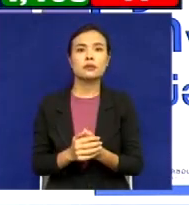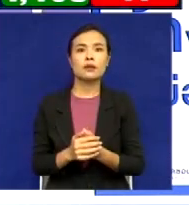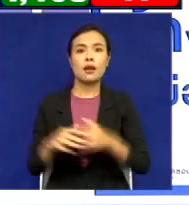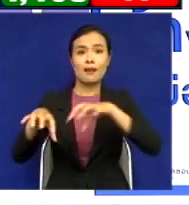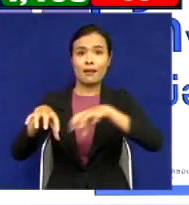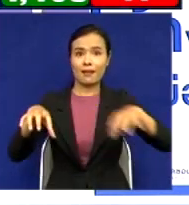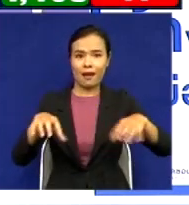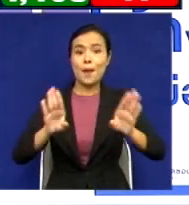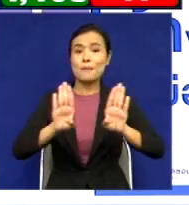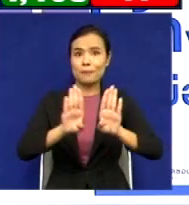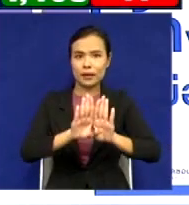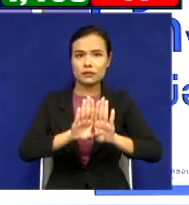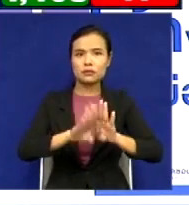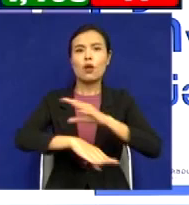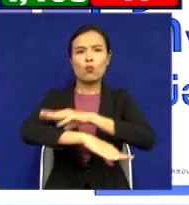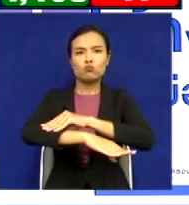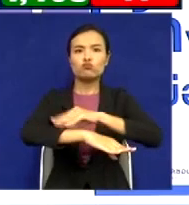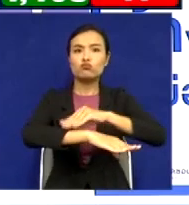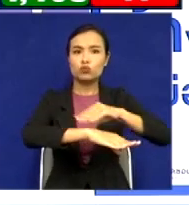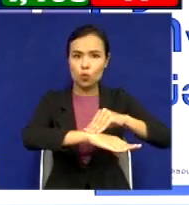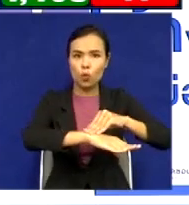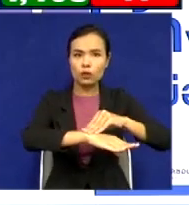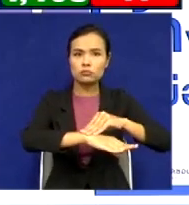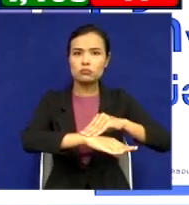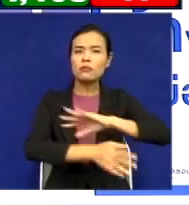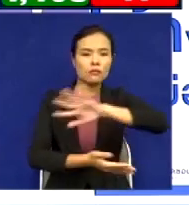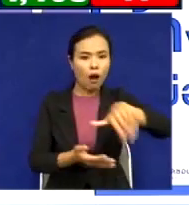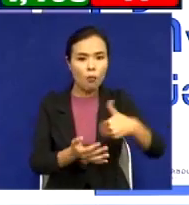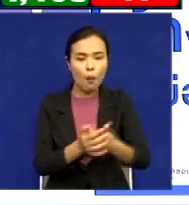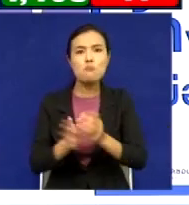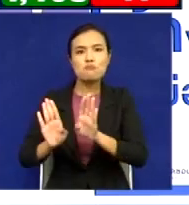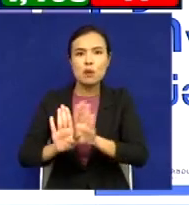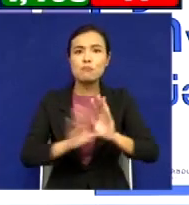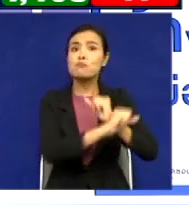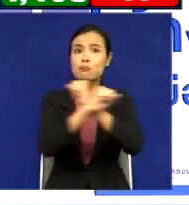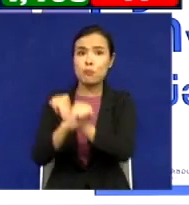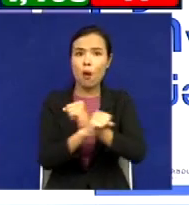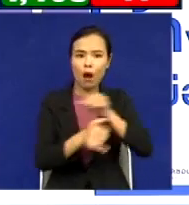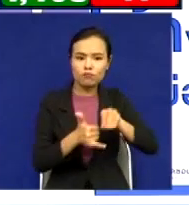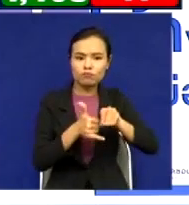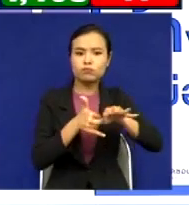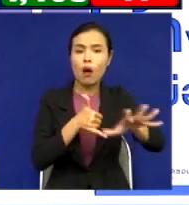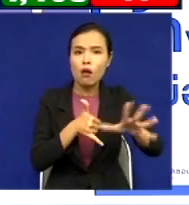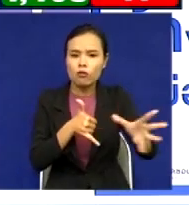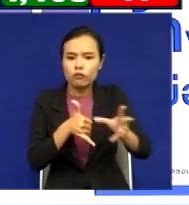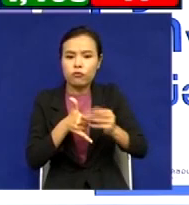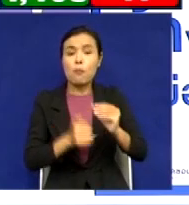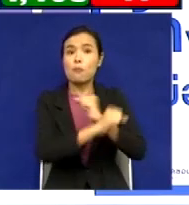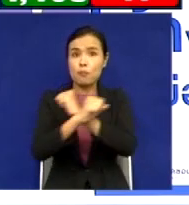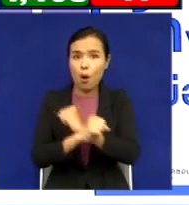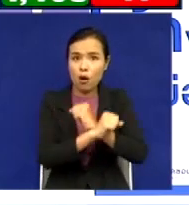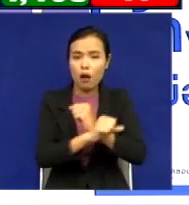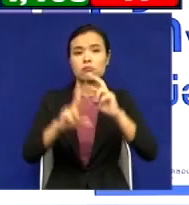การนวดแผนโบราณทั้งหมดเพื่อเป็นการป้องกันการแพร่ระบาดเชื้อแน่นอนที่สุดทั้งผู้ประกอบการ